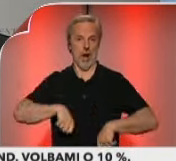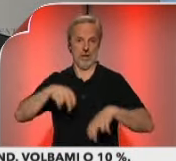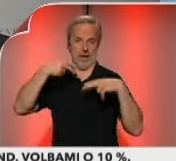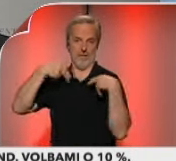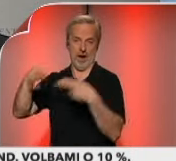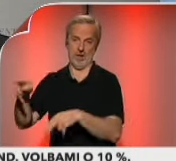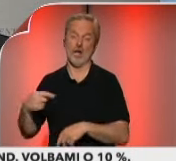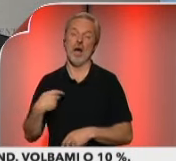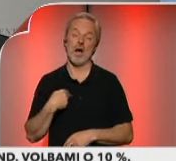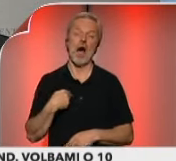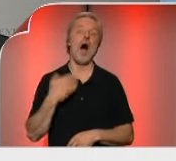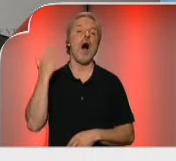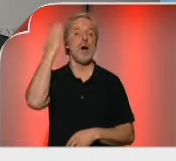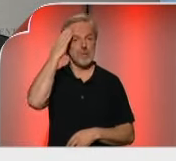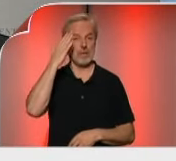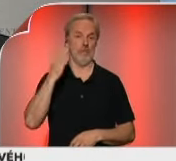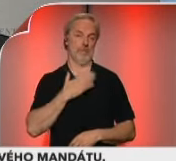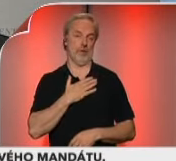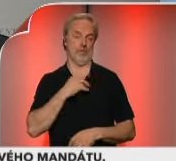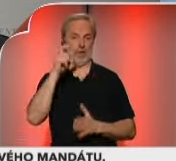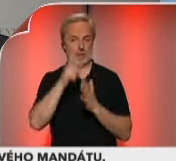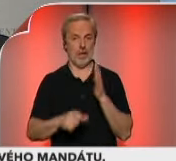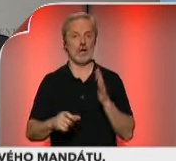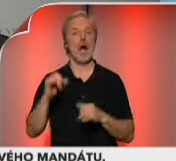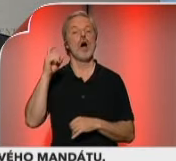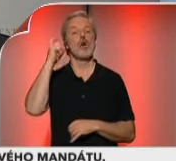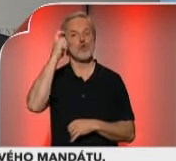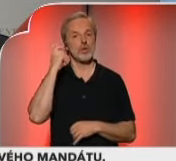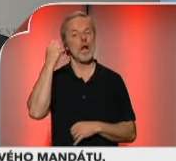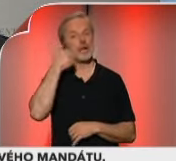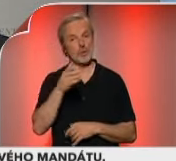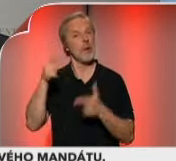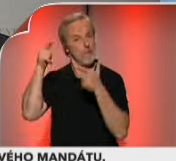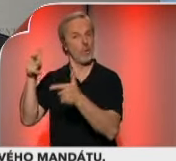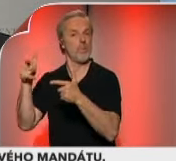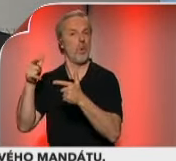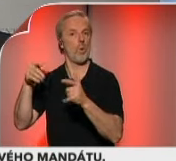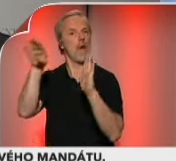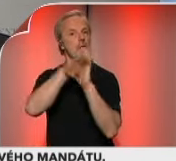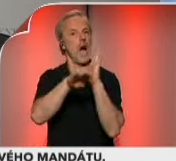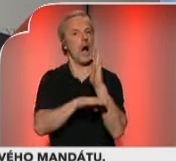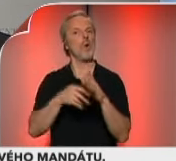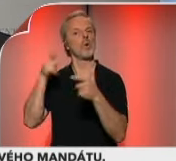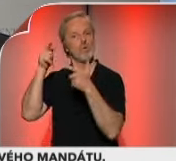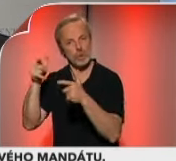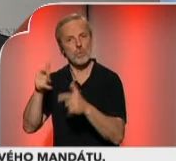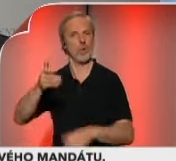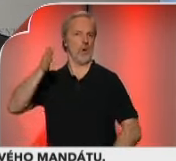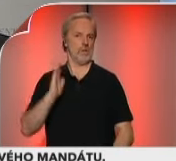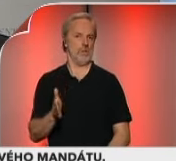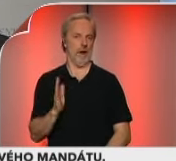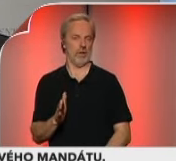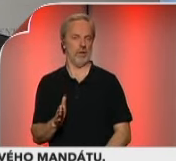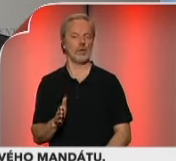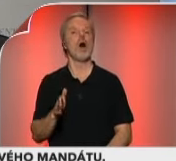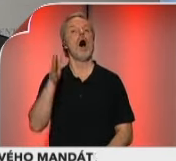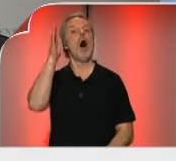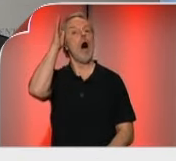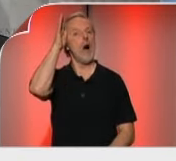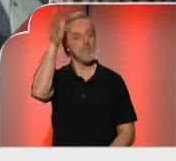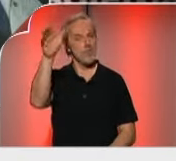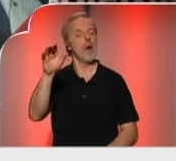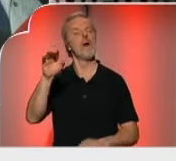že sociální demokracie v této chvíli stojí na straně práva a spravedlnosti a že nejenom ústy bude bránit